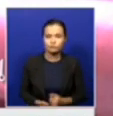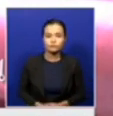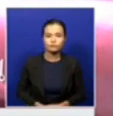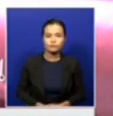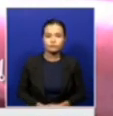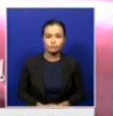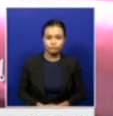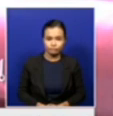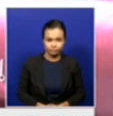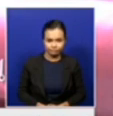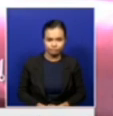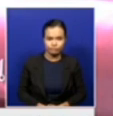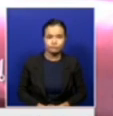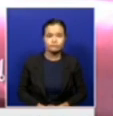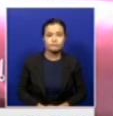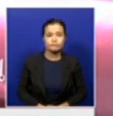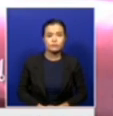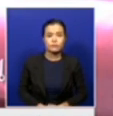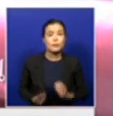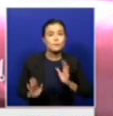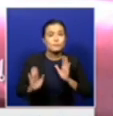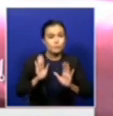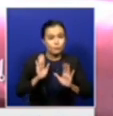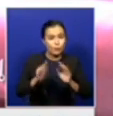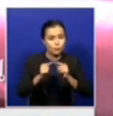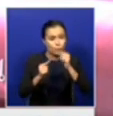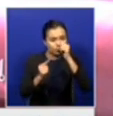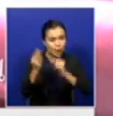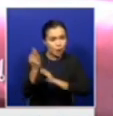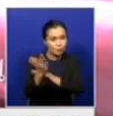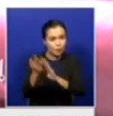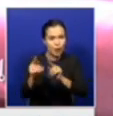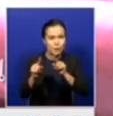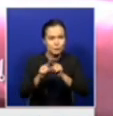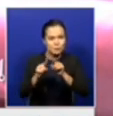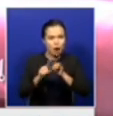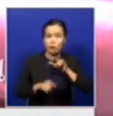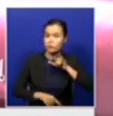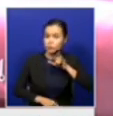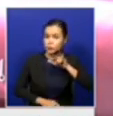ท่านประธานครับหากเปรียบประเทศไทยเป็นเครื่องบิน Airbus